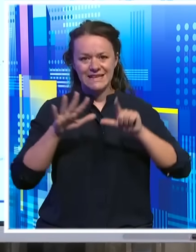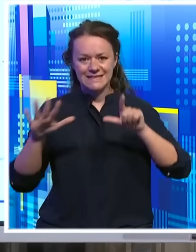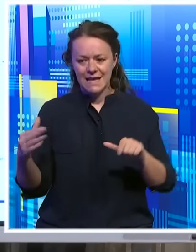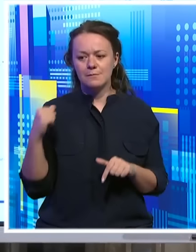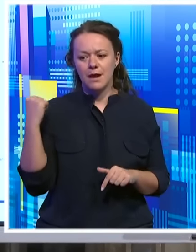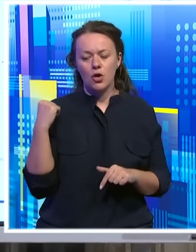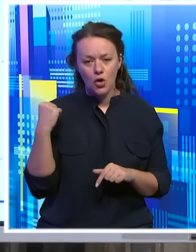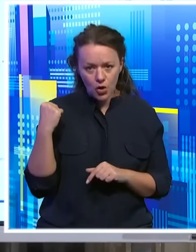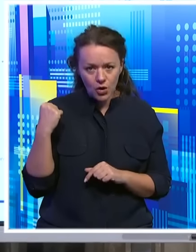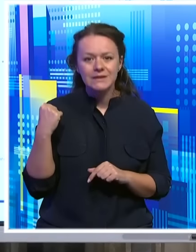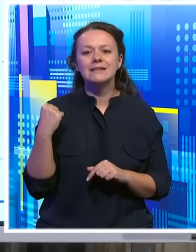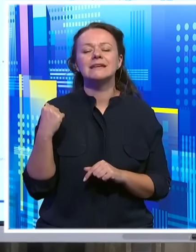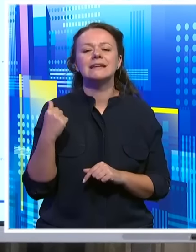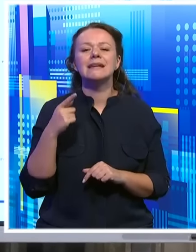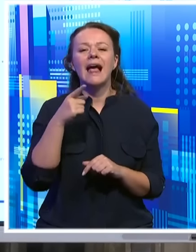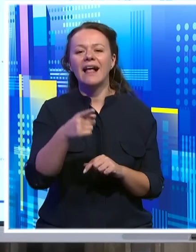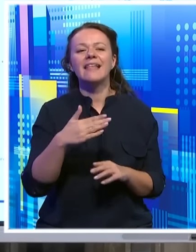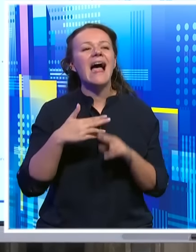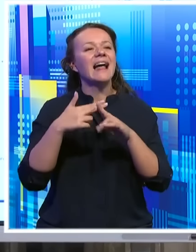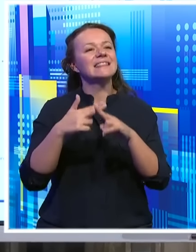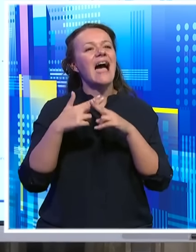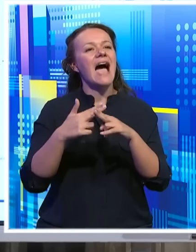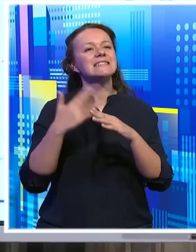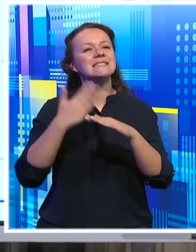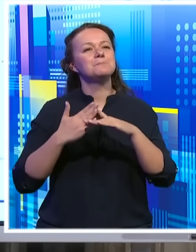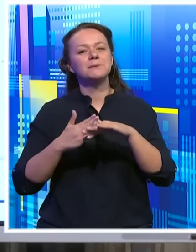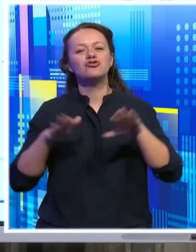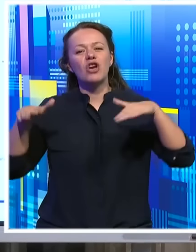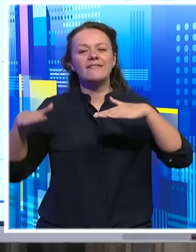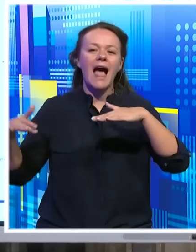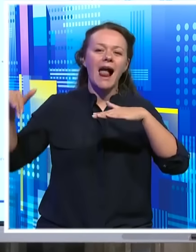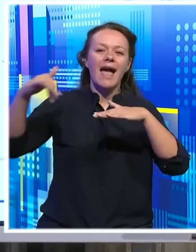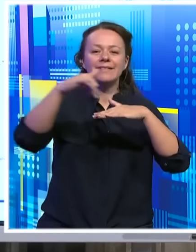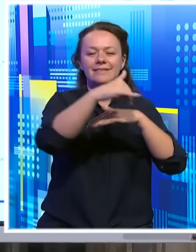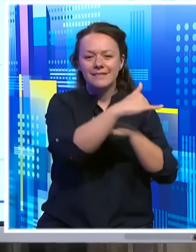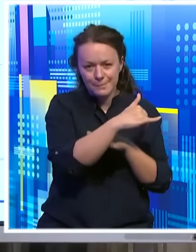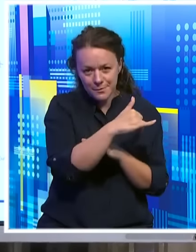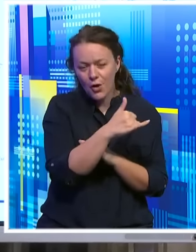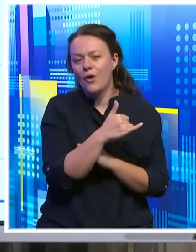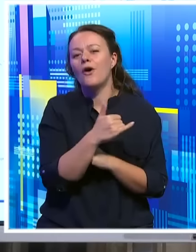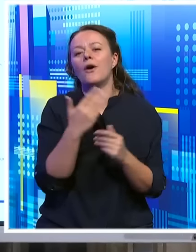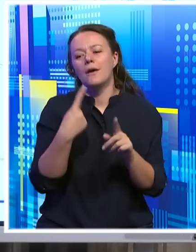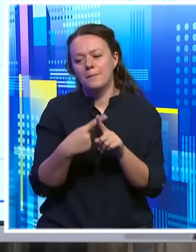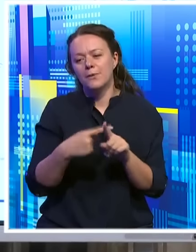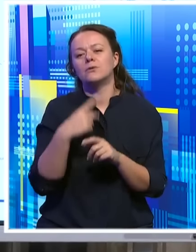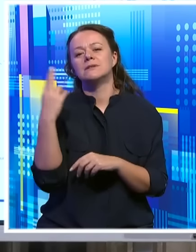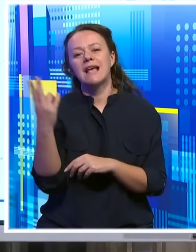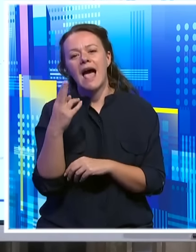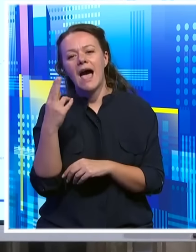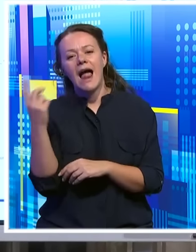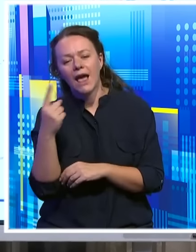leteti taksijima iznad Beograda, automobilima iznad Beograda, letećemo i helikopterima i